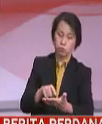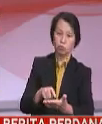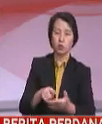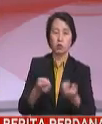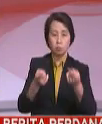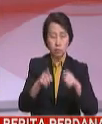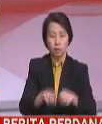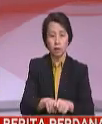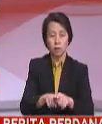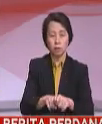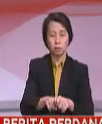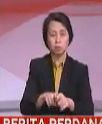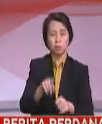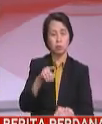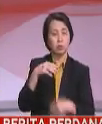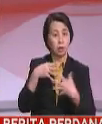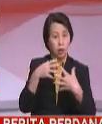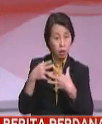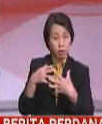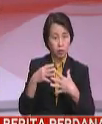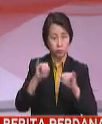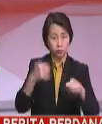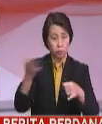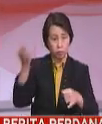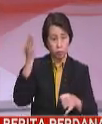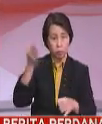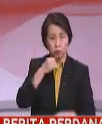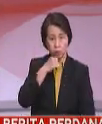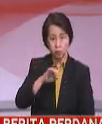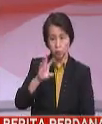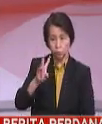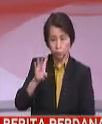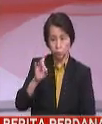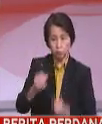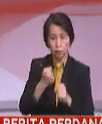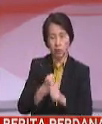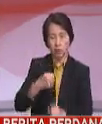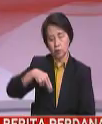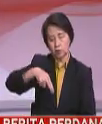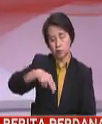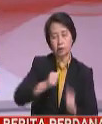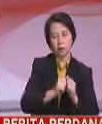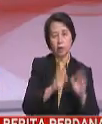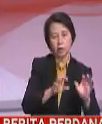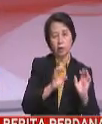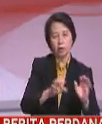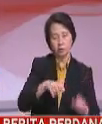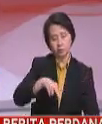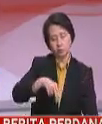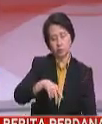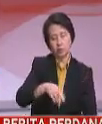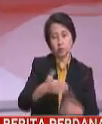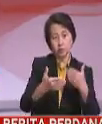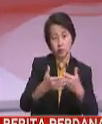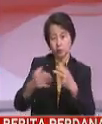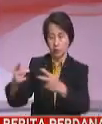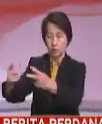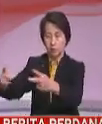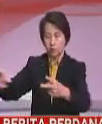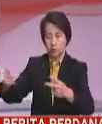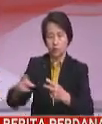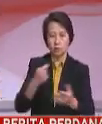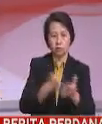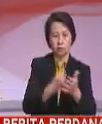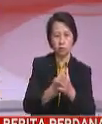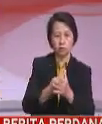di Florida Jumaat lalu ketika Richard Wilbanks, 74 tahun, sedang berjalan bersama anjingnya Gunner dekat sebuah kolam.